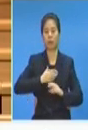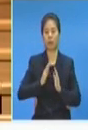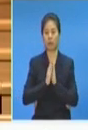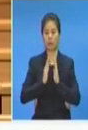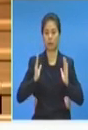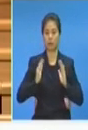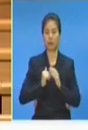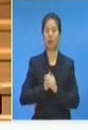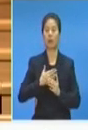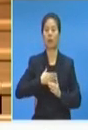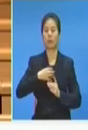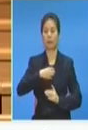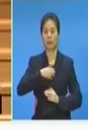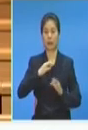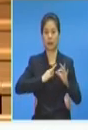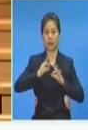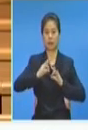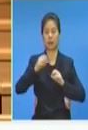งที่ผมจะอภิปราย